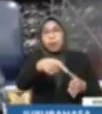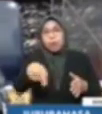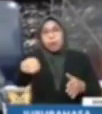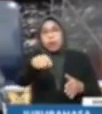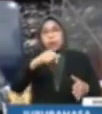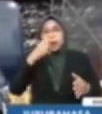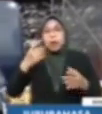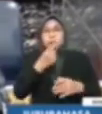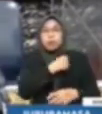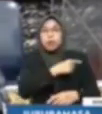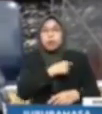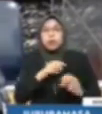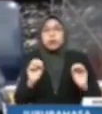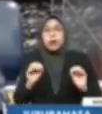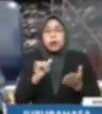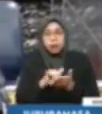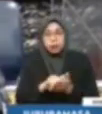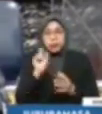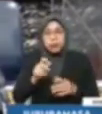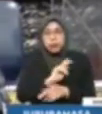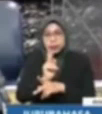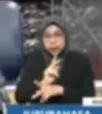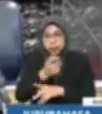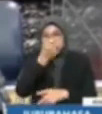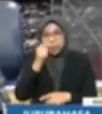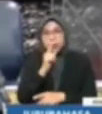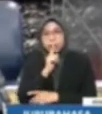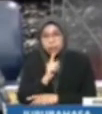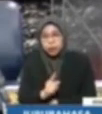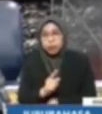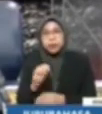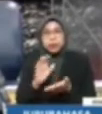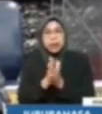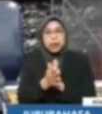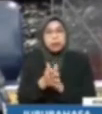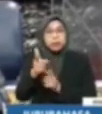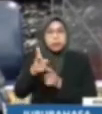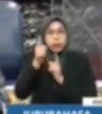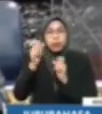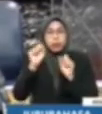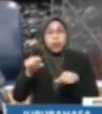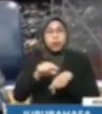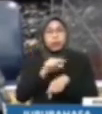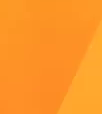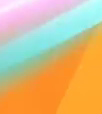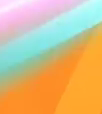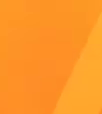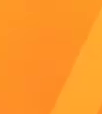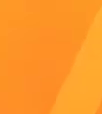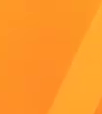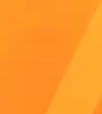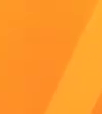harus hati-hati dalam soal sanction ini, walaupun ia antara senjata ampuh yang boleh digunakan. Terima kasih.